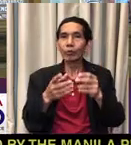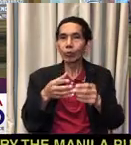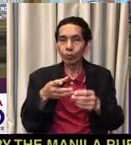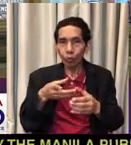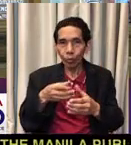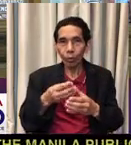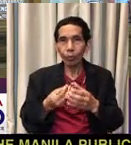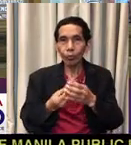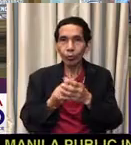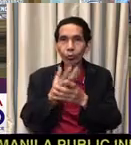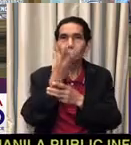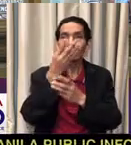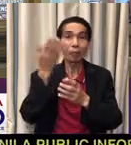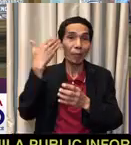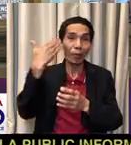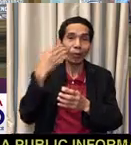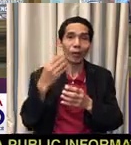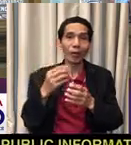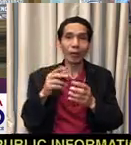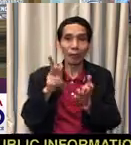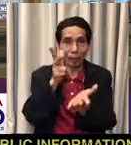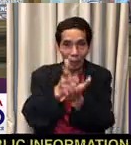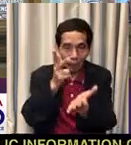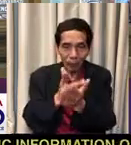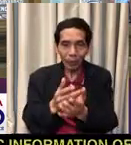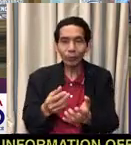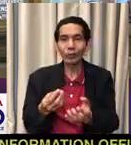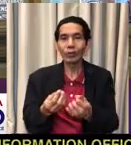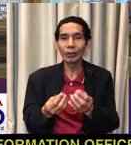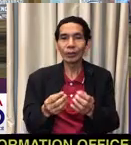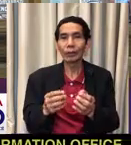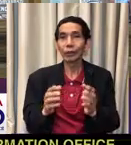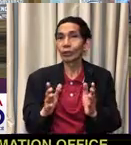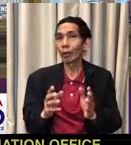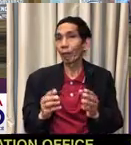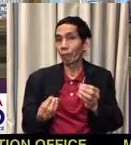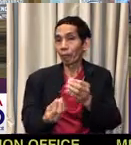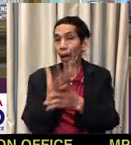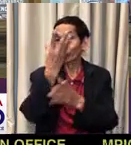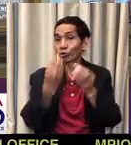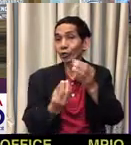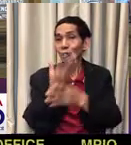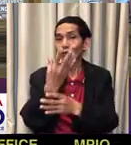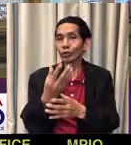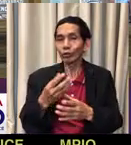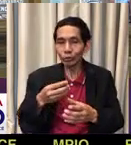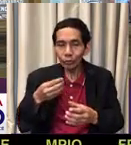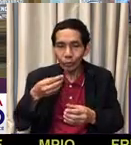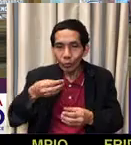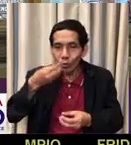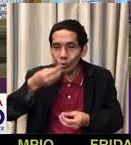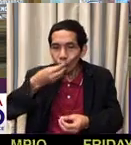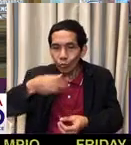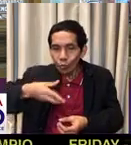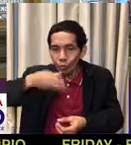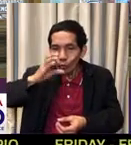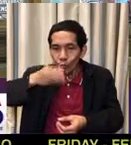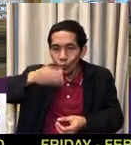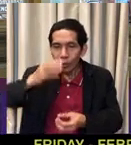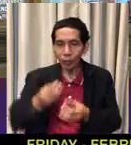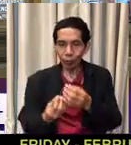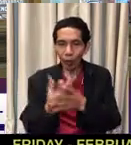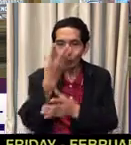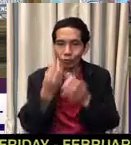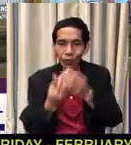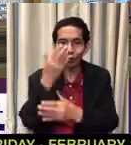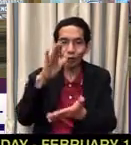Babalik natin yung luma. Di ba nung araw ang park may fountain? Sa school nga may fountain eh. Nyanyanga mo lang oh. Di